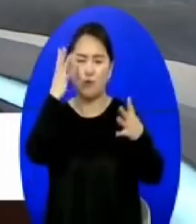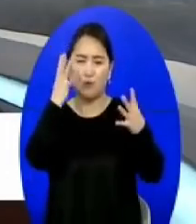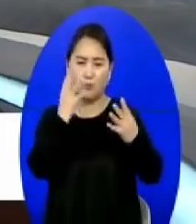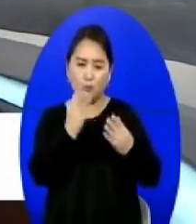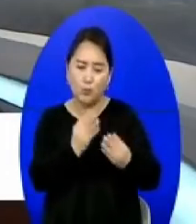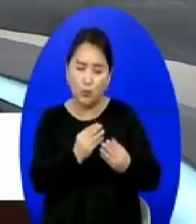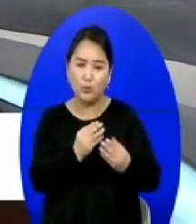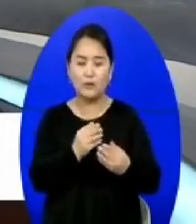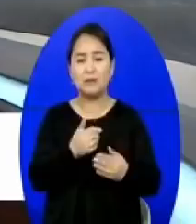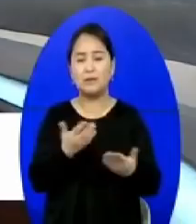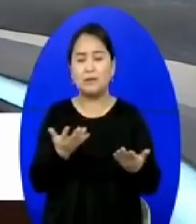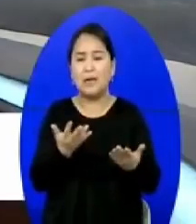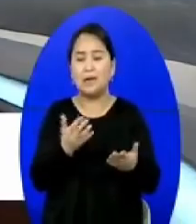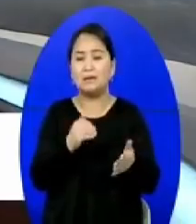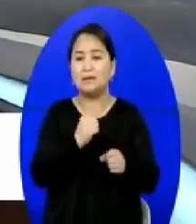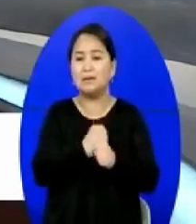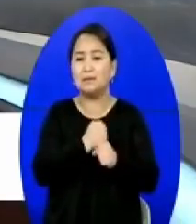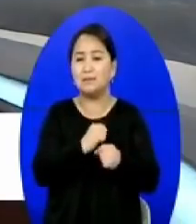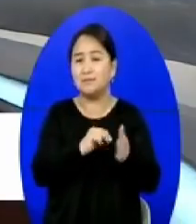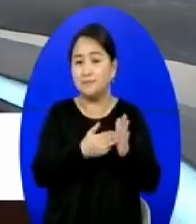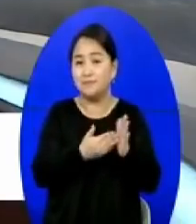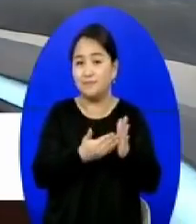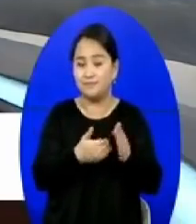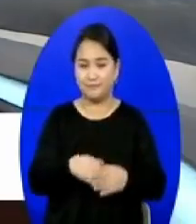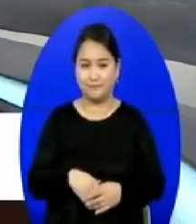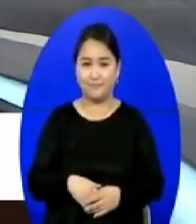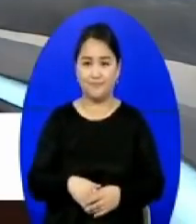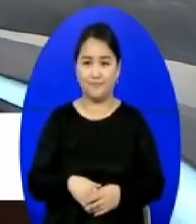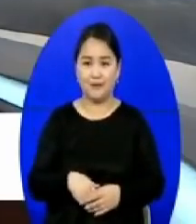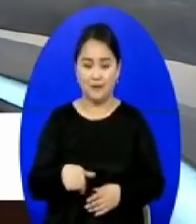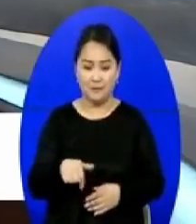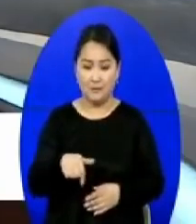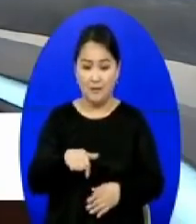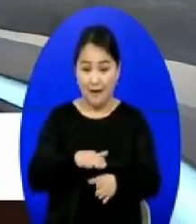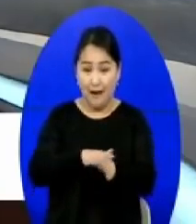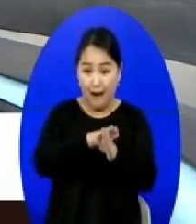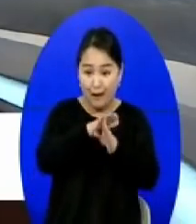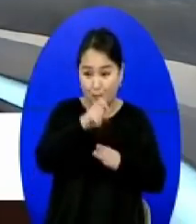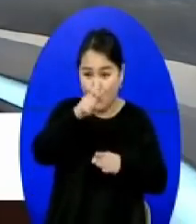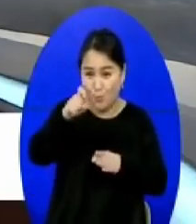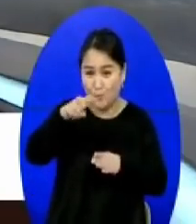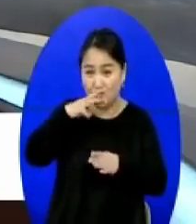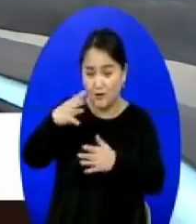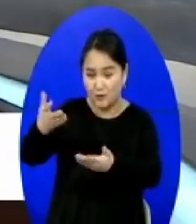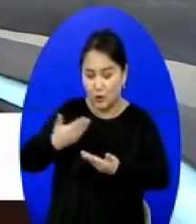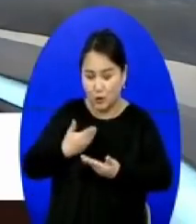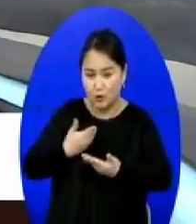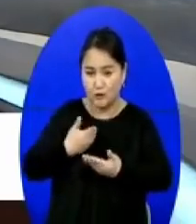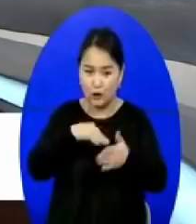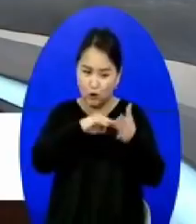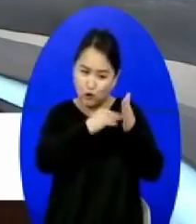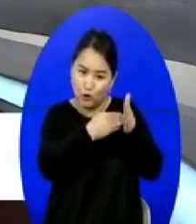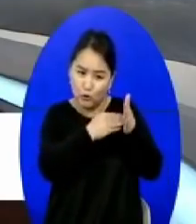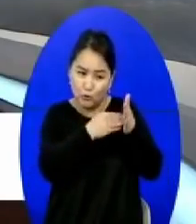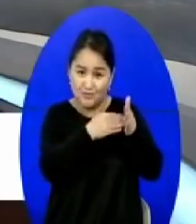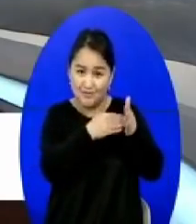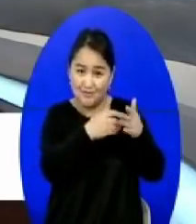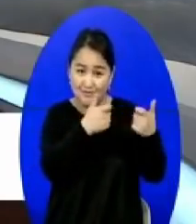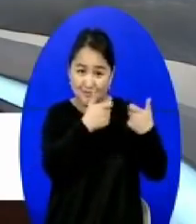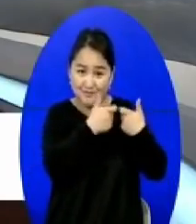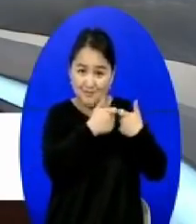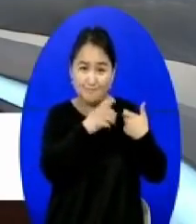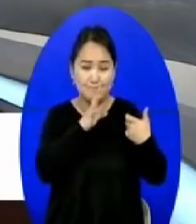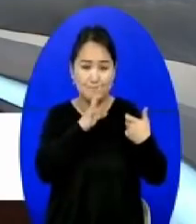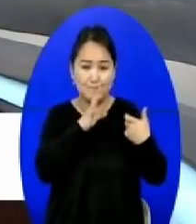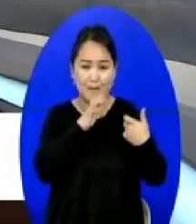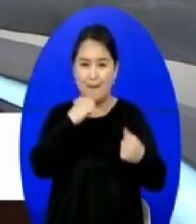одоо хэмжээндээ хүрэх вэ? Тэгэхээр албан нэмсийн мэдээлэлээр бол яг энэ төлөвлөсөн хэмжээндээ хүрэхийн тулд би дараагийн нэг гол анхаарах зүйлүүд